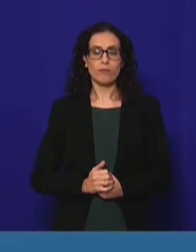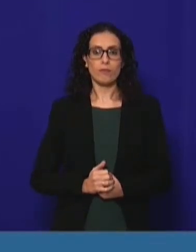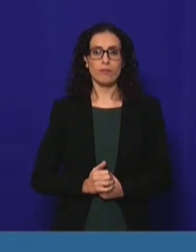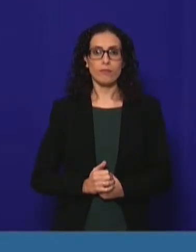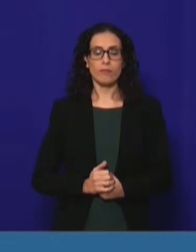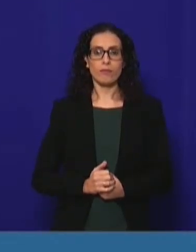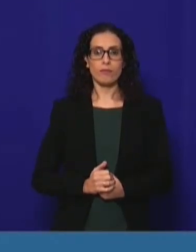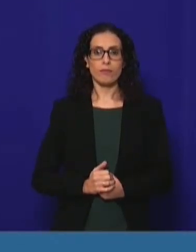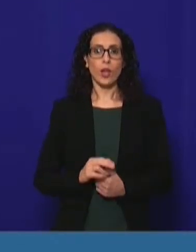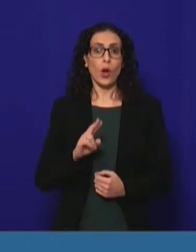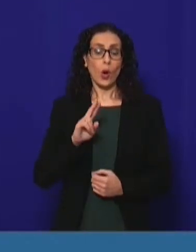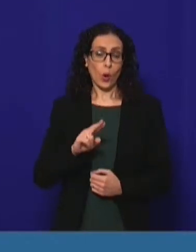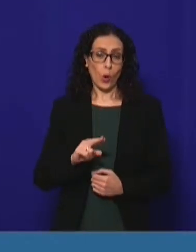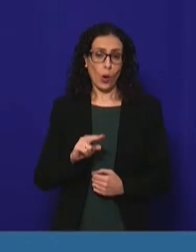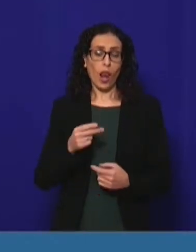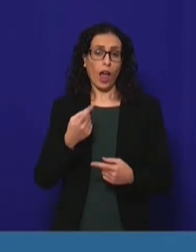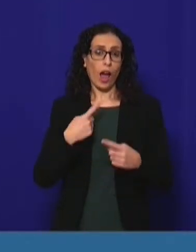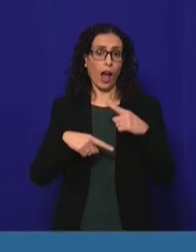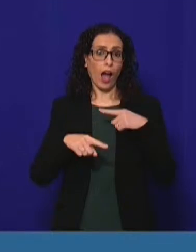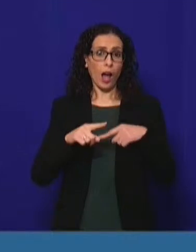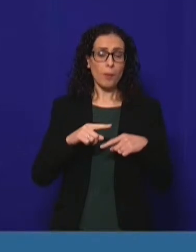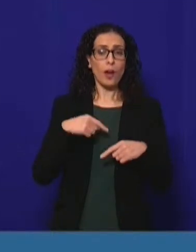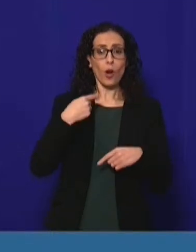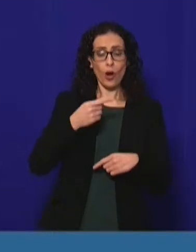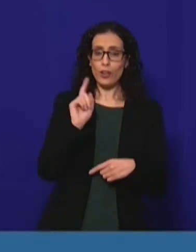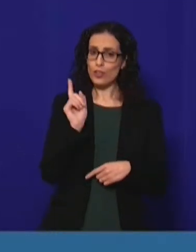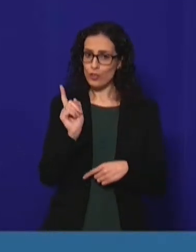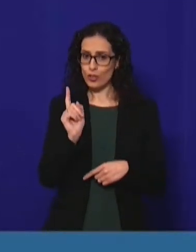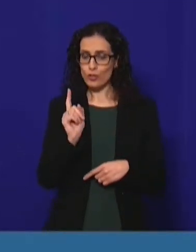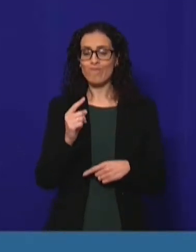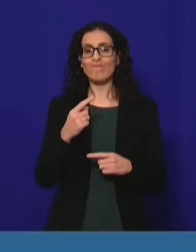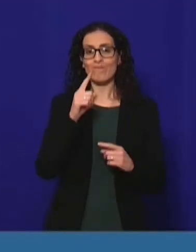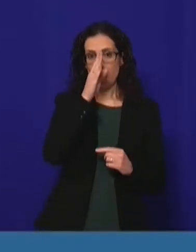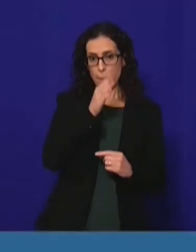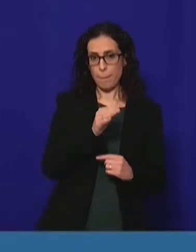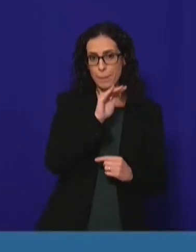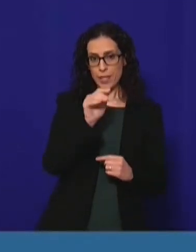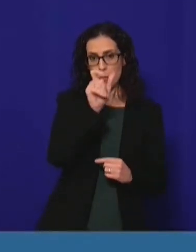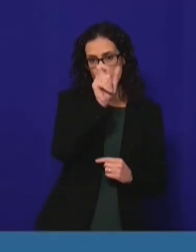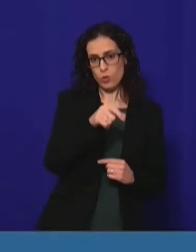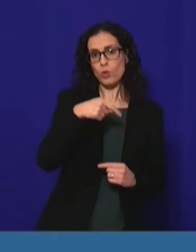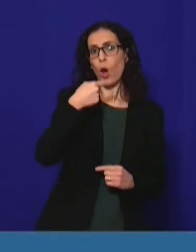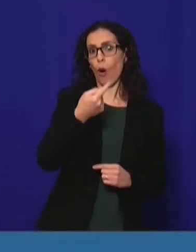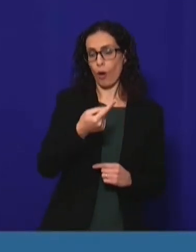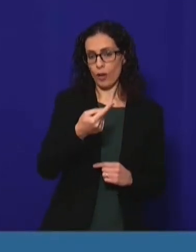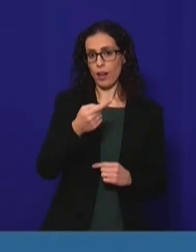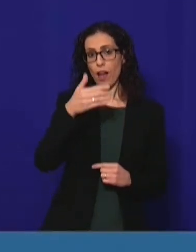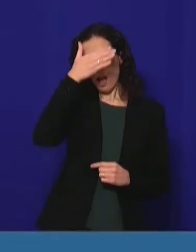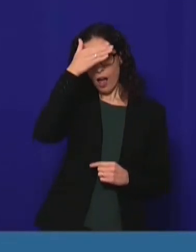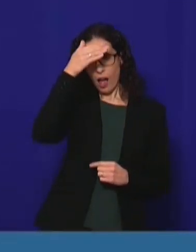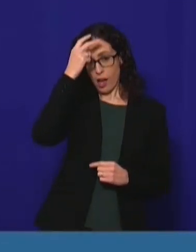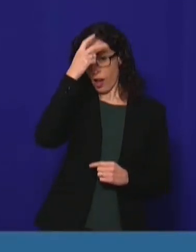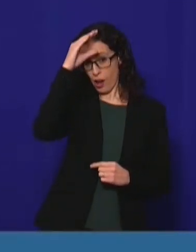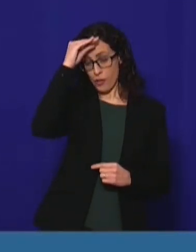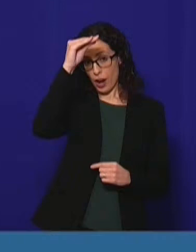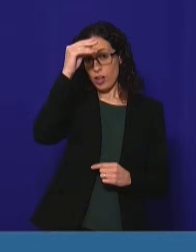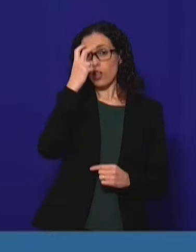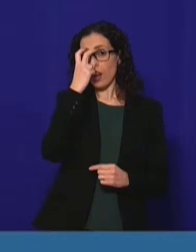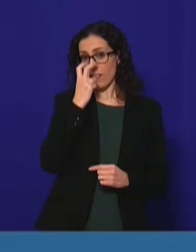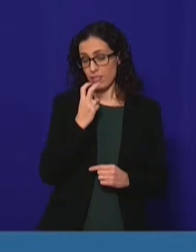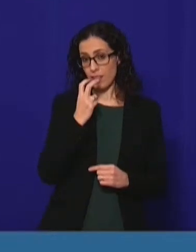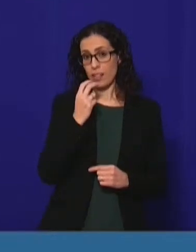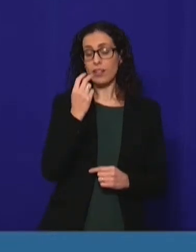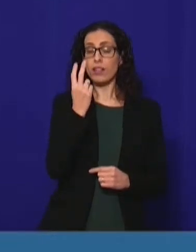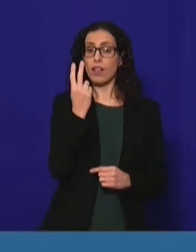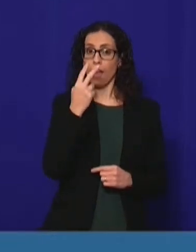Kellna aħbar ukoll li kellna mewt oħra mill-bira fejn kellna anzjan ta' 82 sena li